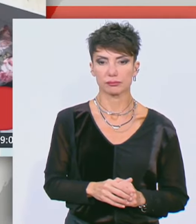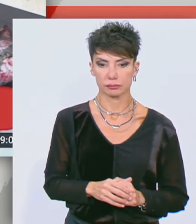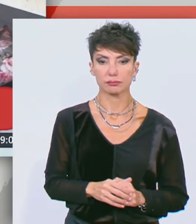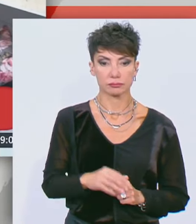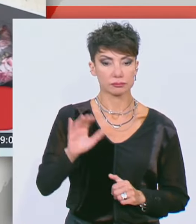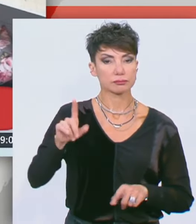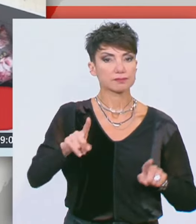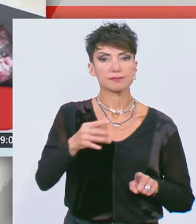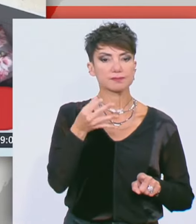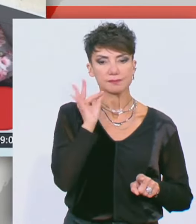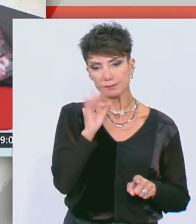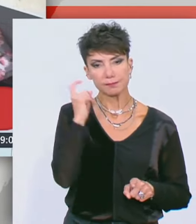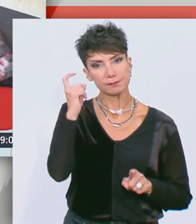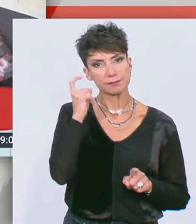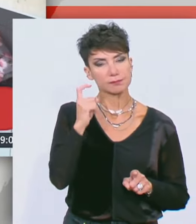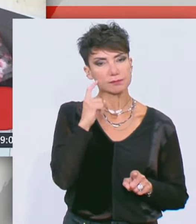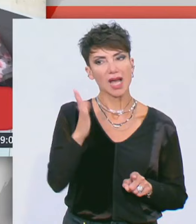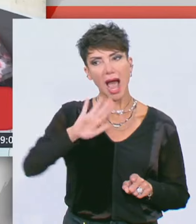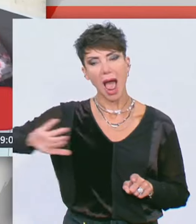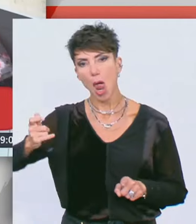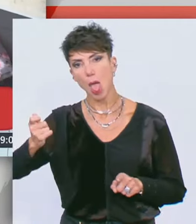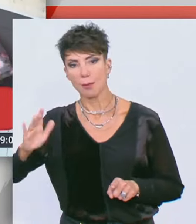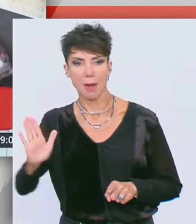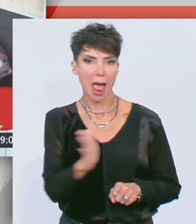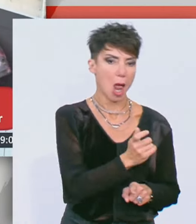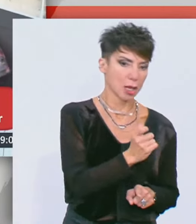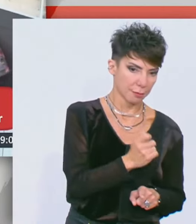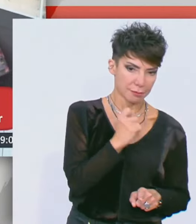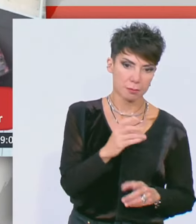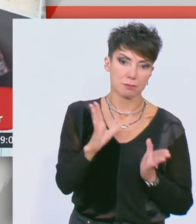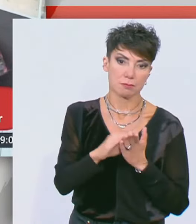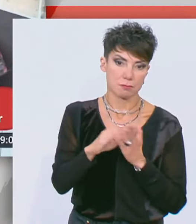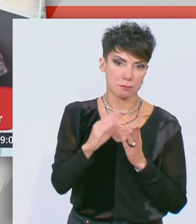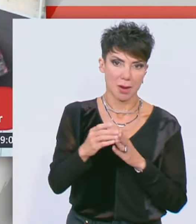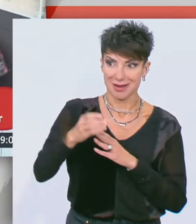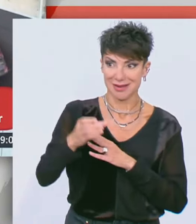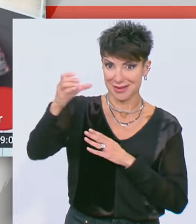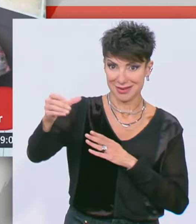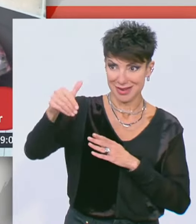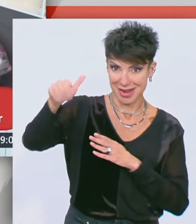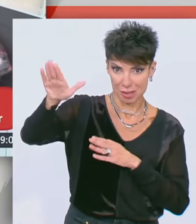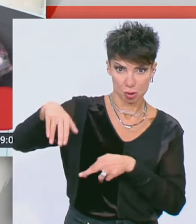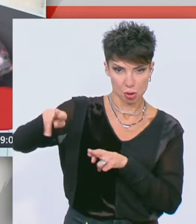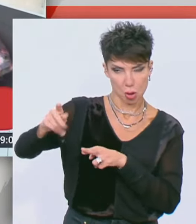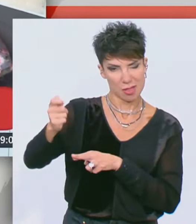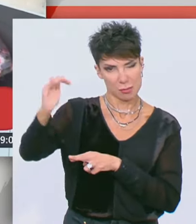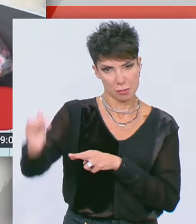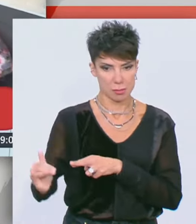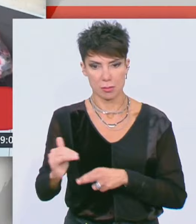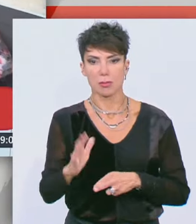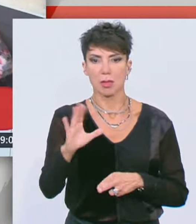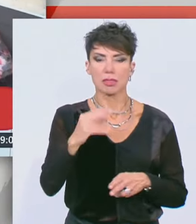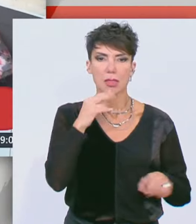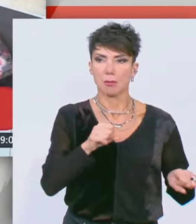Κάποια καφέ μάλιστα σκέφτονται να έχουν διαφορετικές τιμές. Δηλαδή, άλλη τιμή για το take away από το κατάστημα και άλλη τιμή για το